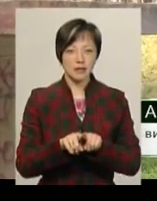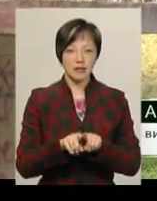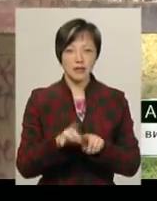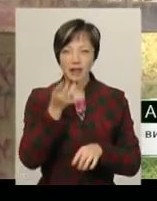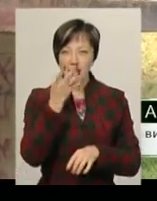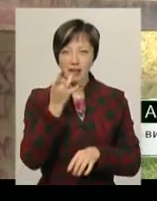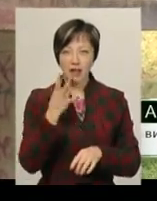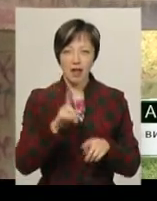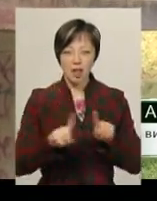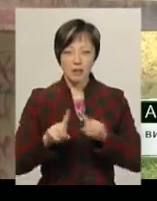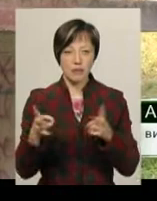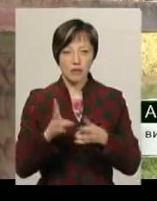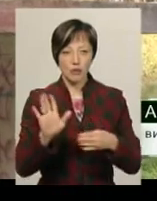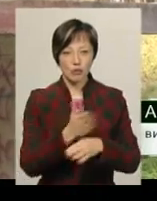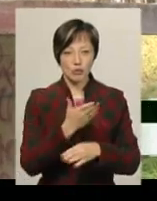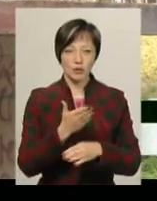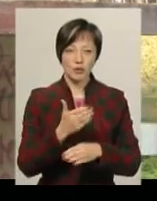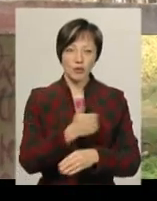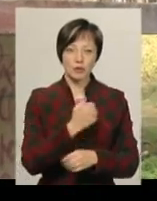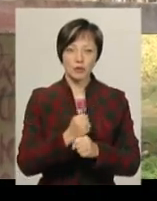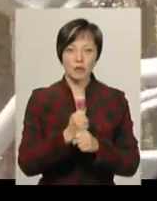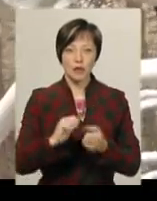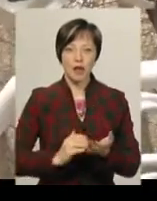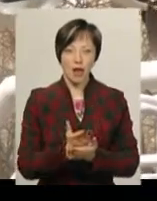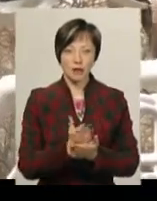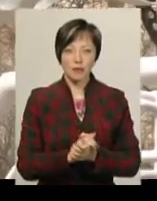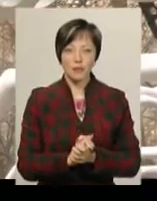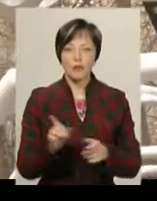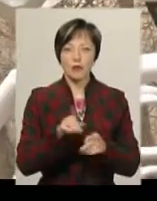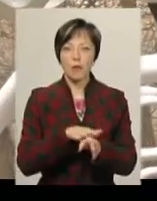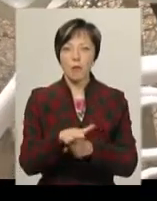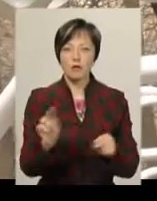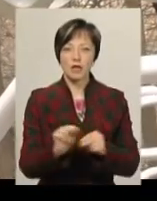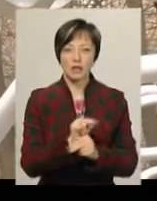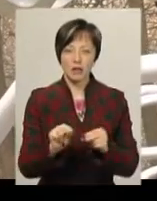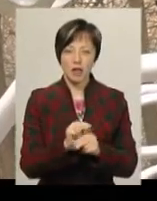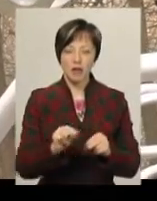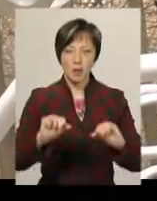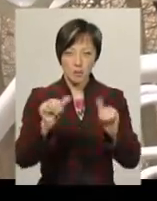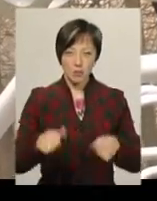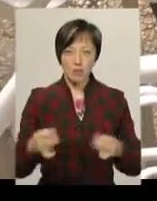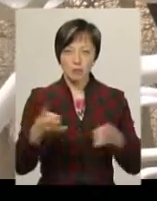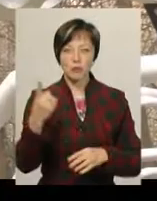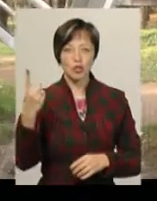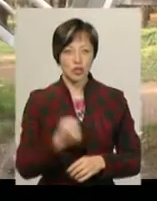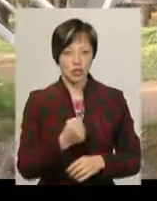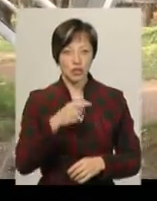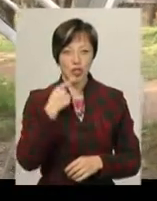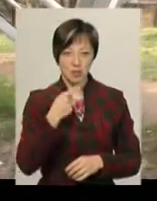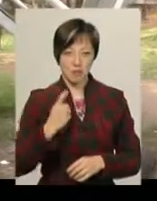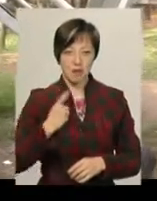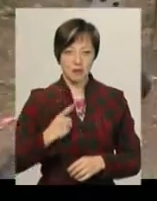гнилих елементів, які треба було усунути, хочеться зробити його якісно. Для того, аби повністю реставрувати монумент, потрібен ще тиждень, каже